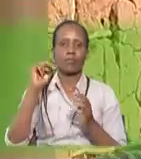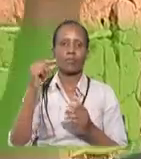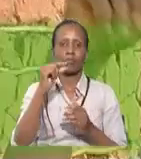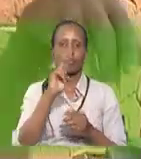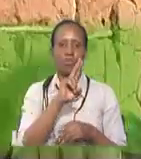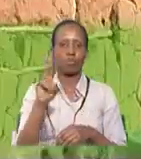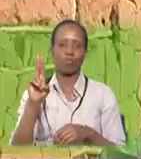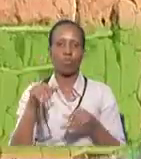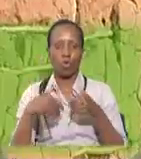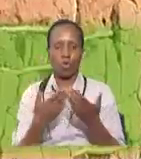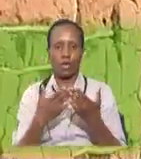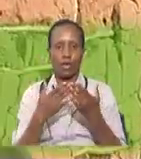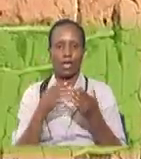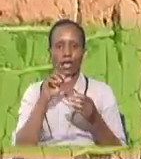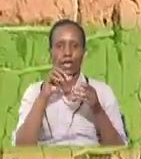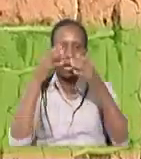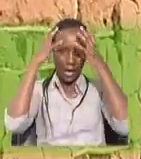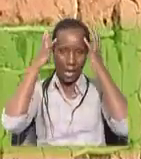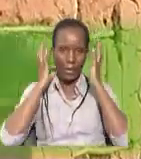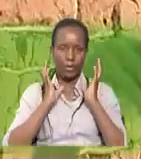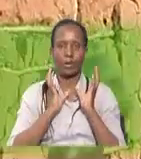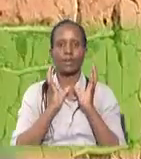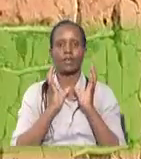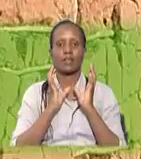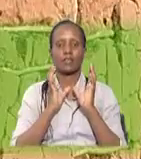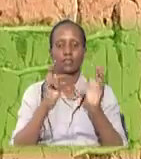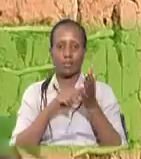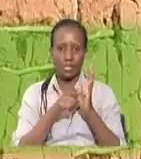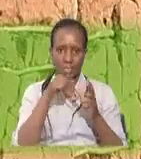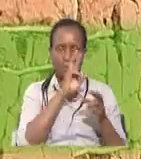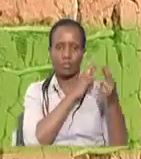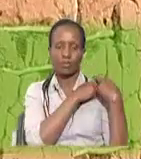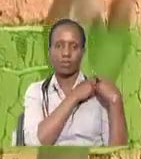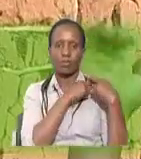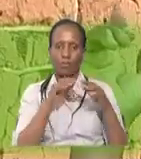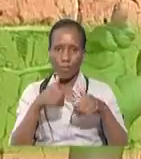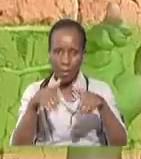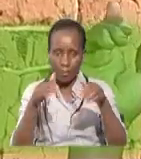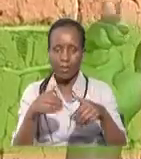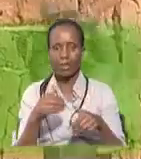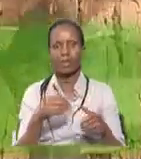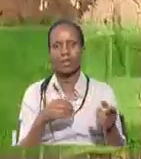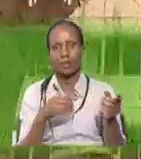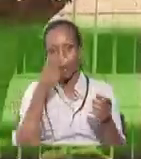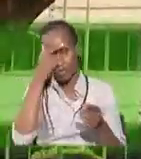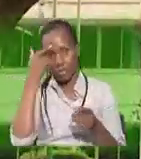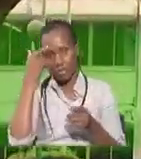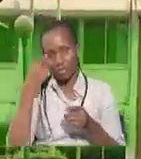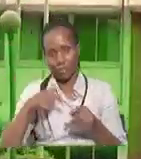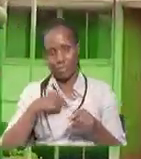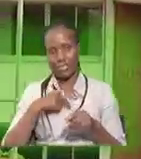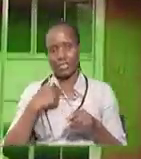hali inaitwa Nguu, yeye ilikuwa mwanjilishi wa kutengeza hii kazi akija kuangalia maana yake wale wa makuweni ni